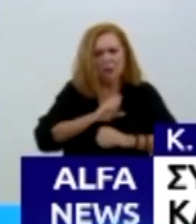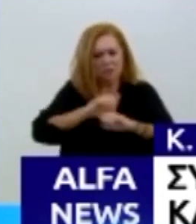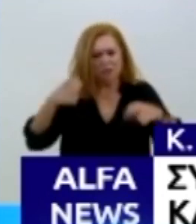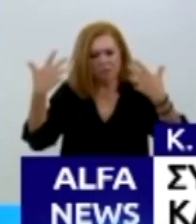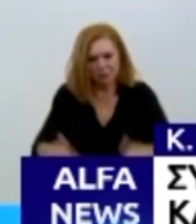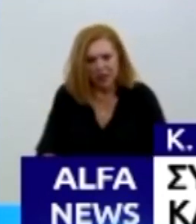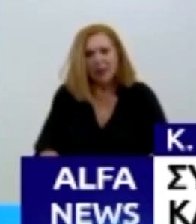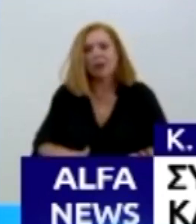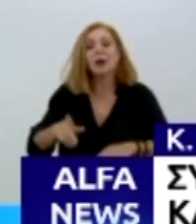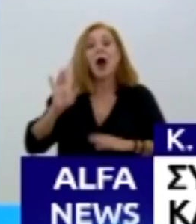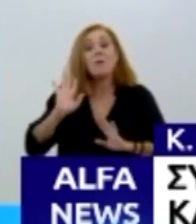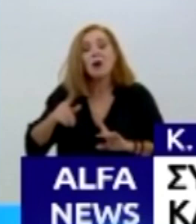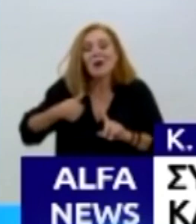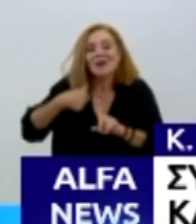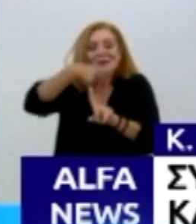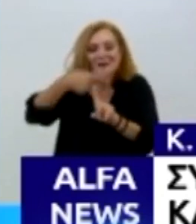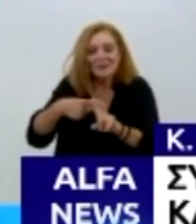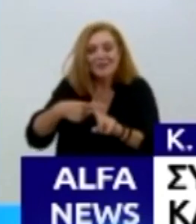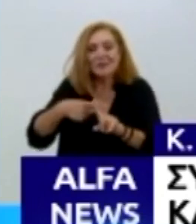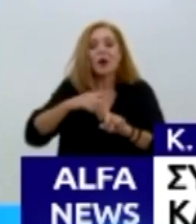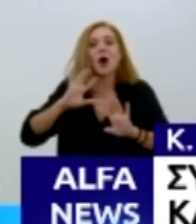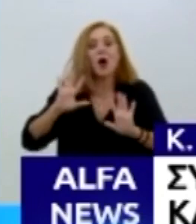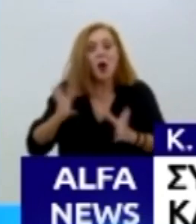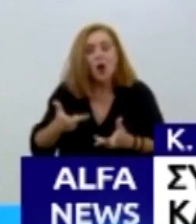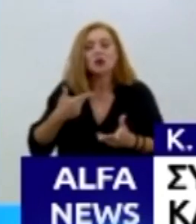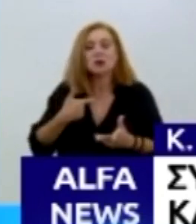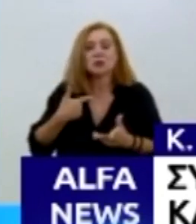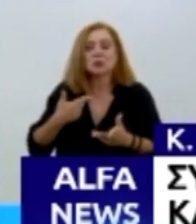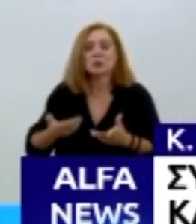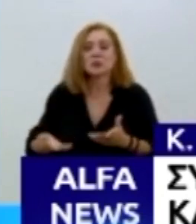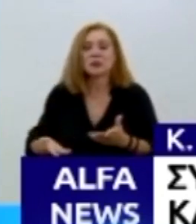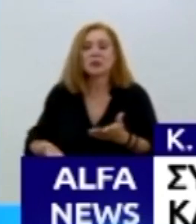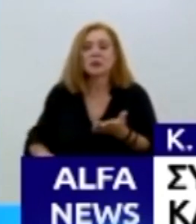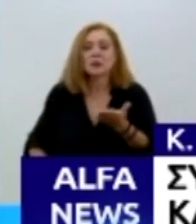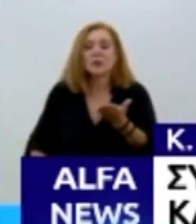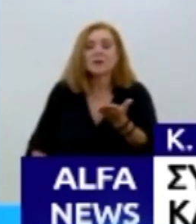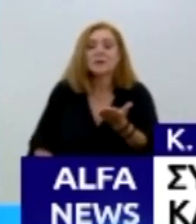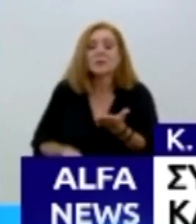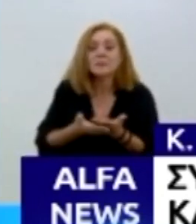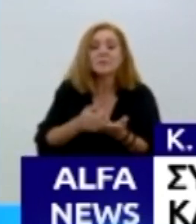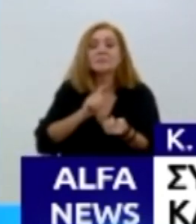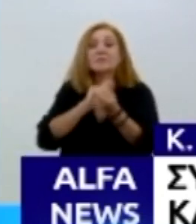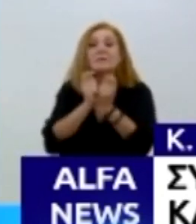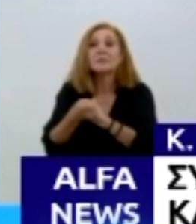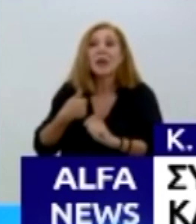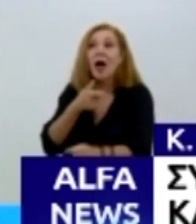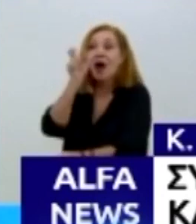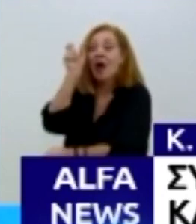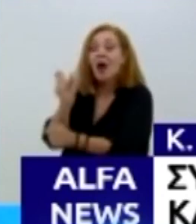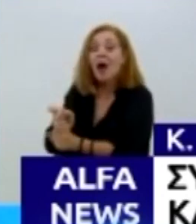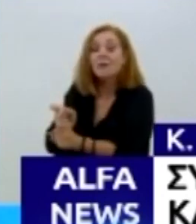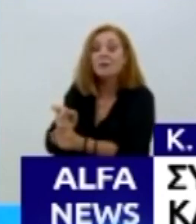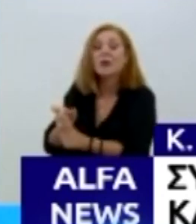εκεί. Θα προσθέσω μόνο ότι θα το πλαισιώσει η αναδιάταξη της άμυνάς μας απέναντι